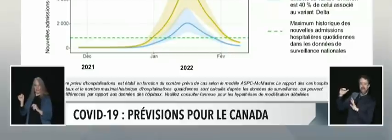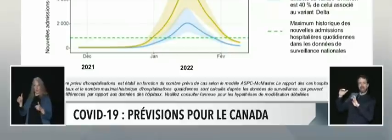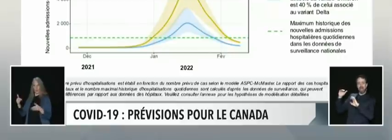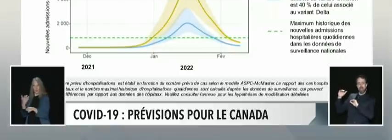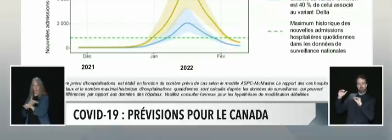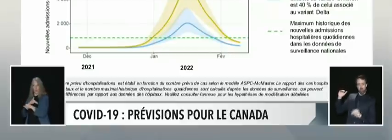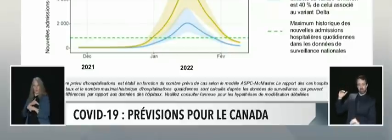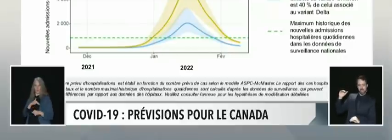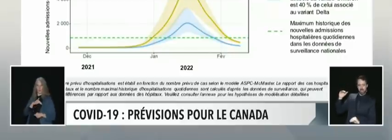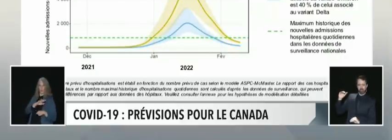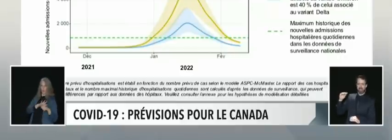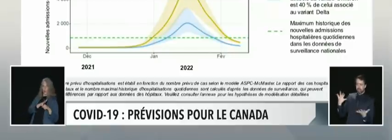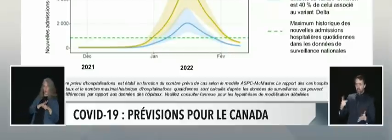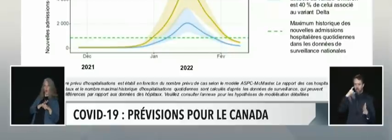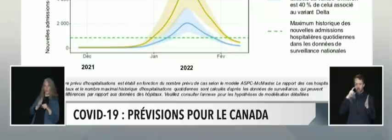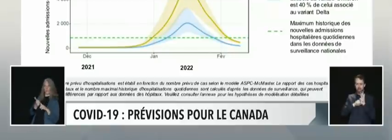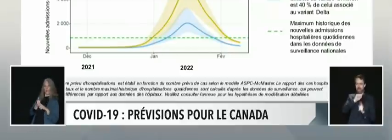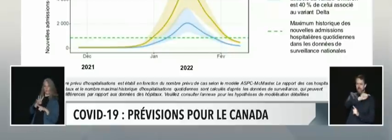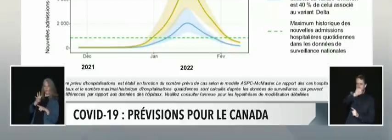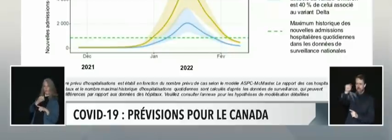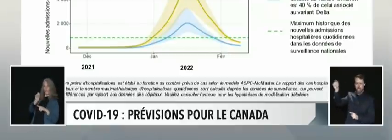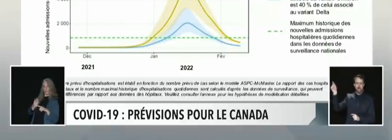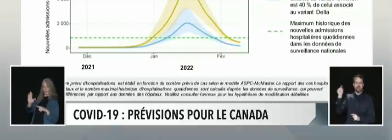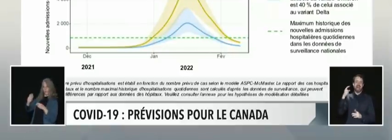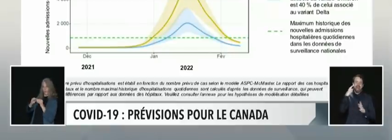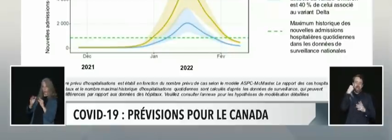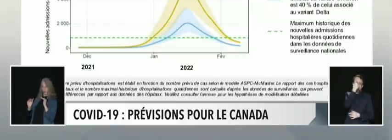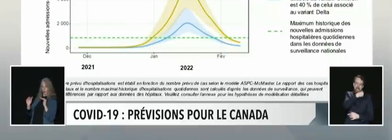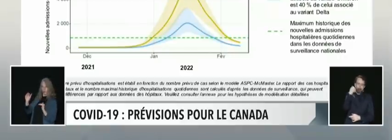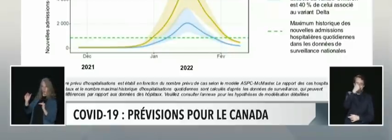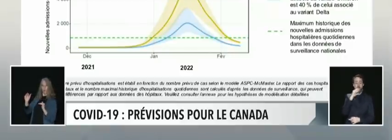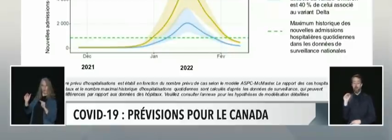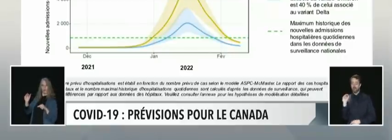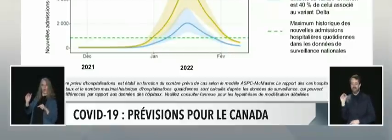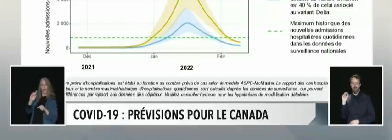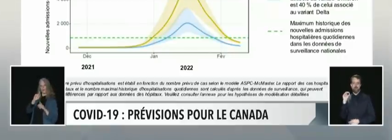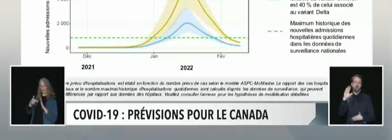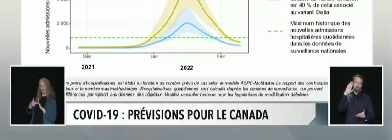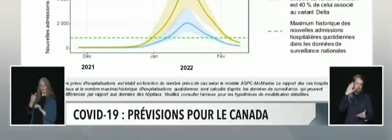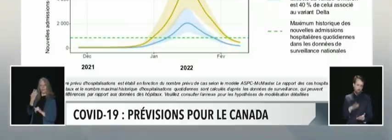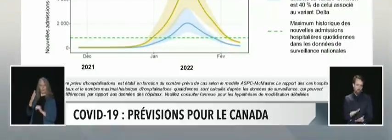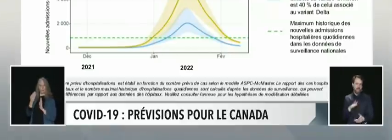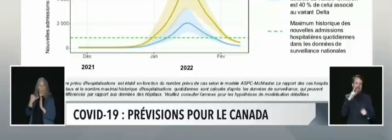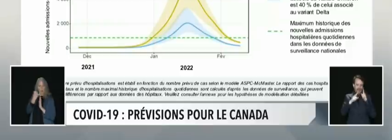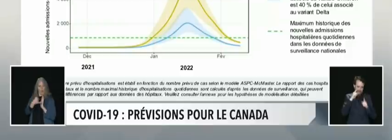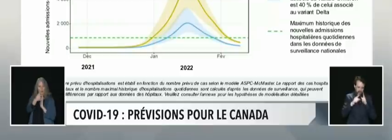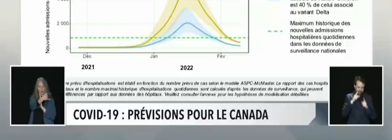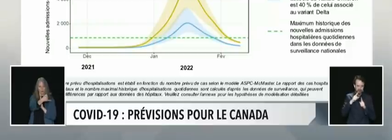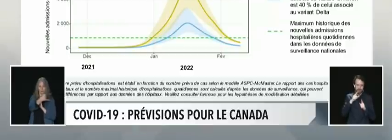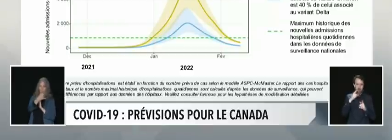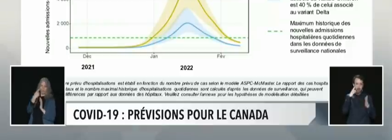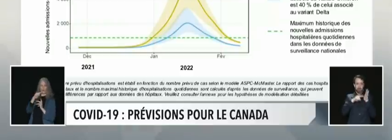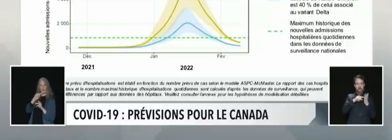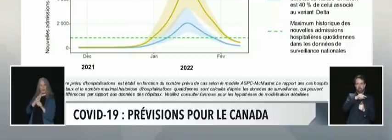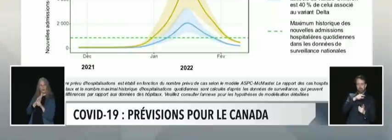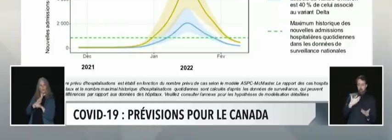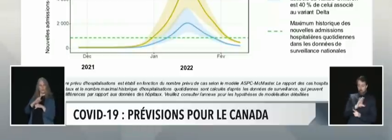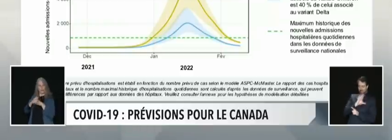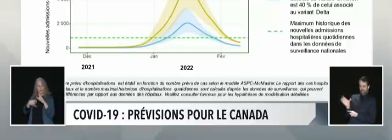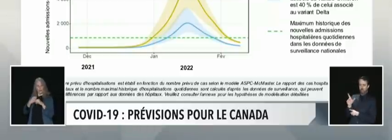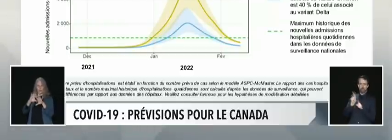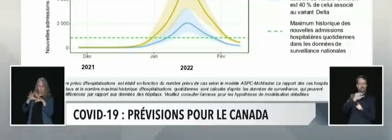aux preuves émergent d'une réduction de la gravité de la maladie au Canada et à l'étranger. Ces